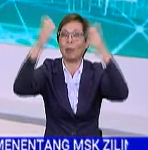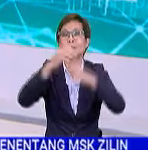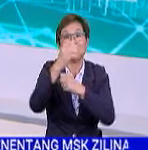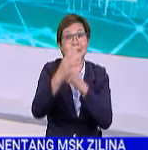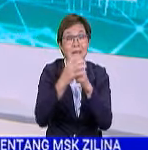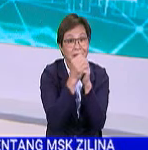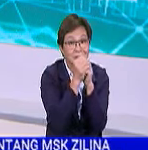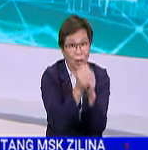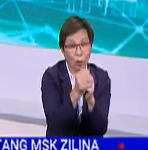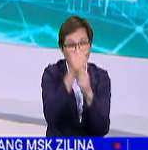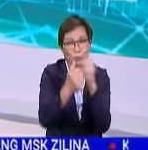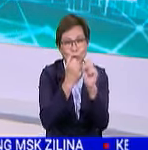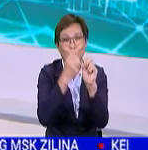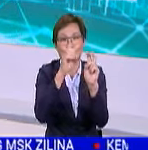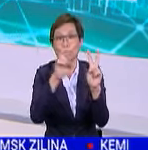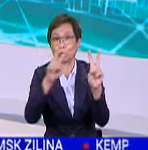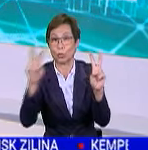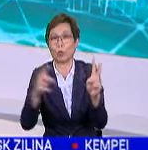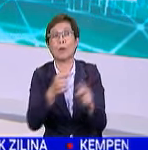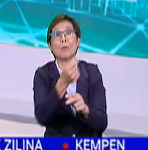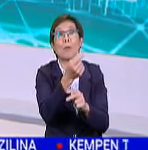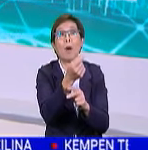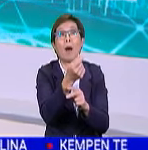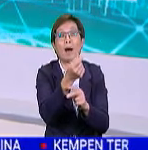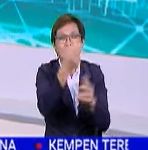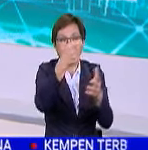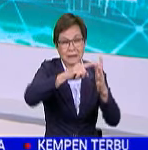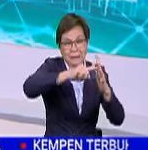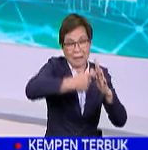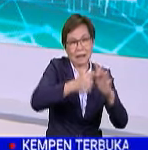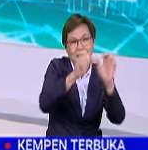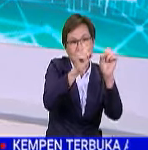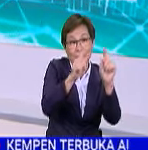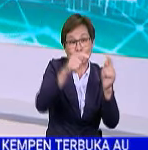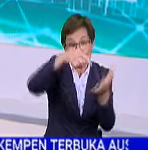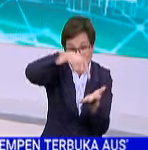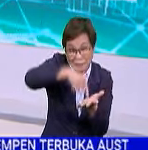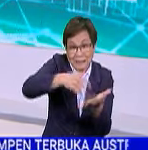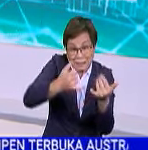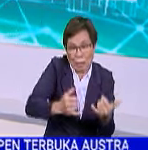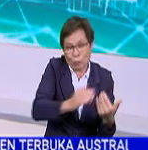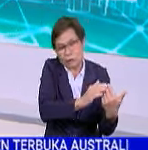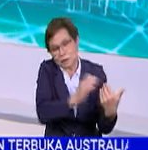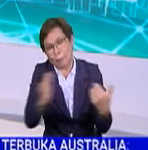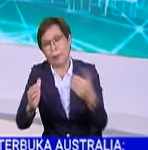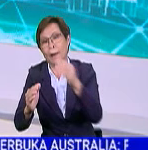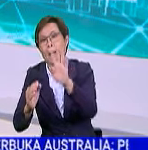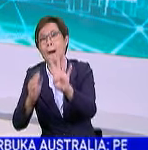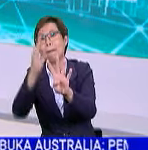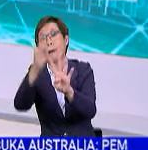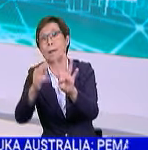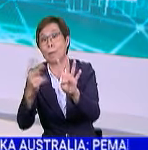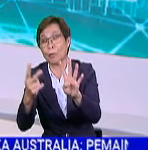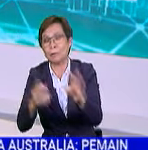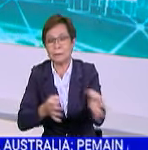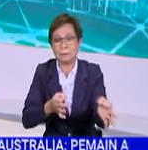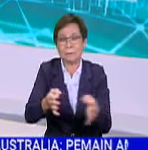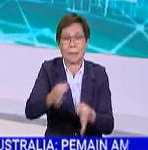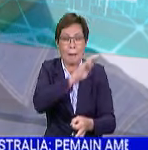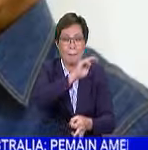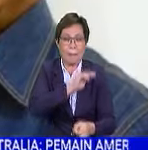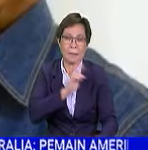2022. Skim harga tersebut akan mula dikuatkasakan Sabtu ini sehingga 4 Februari depan. Jelas